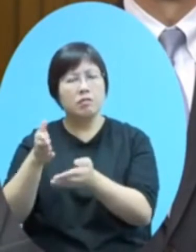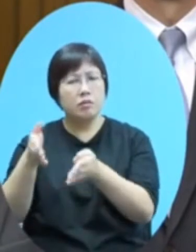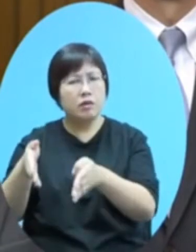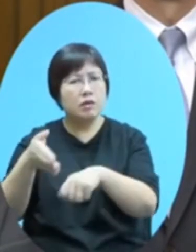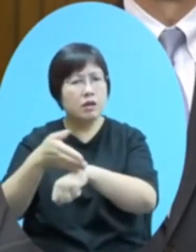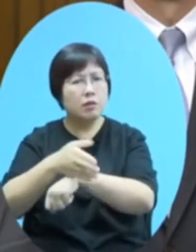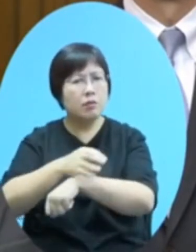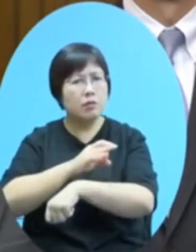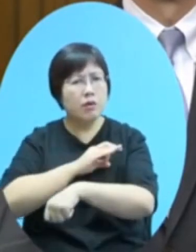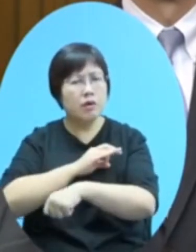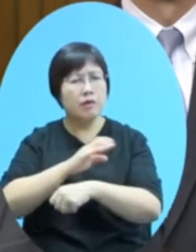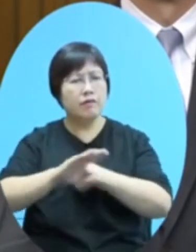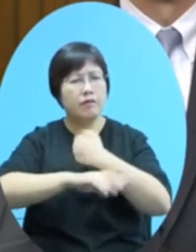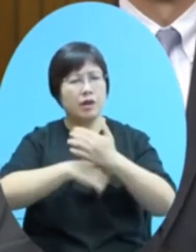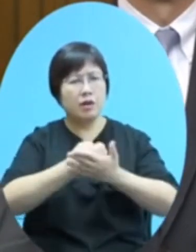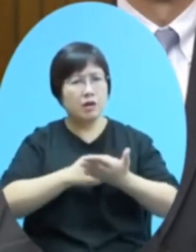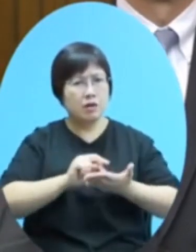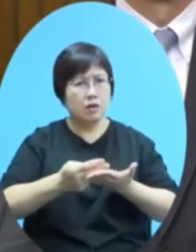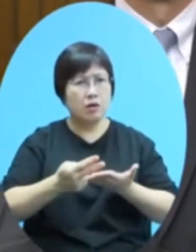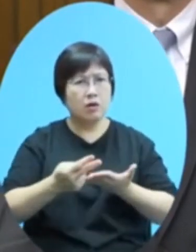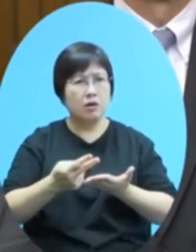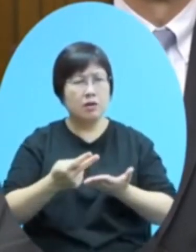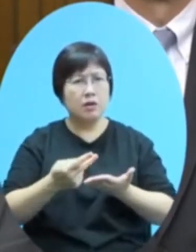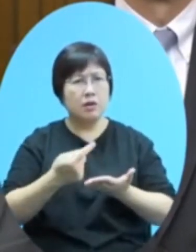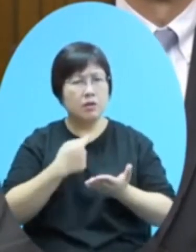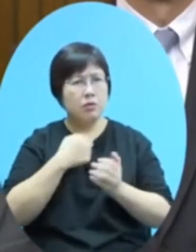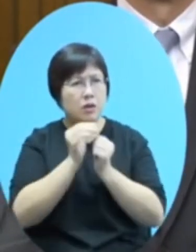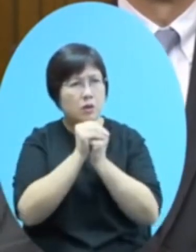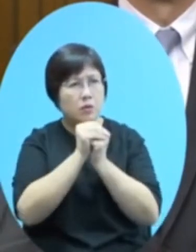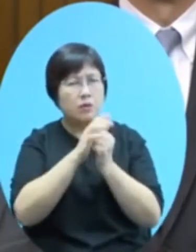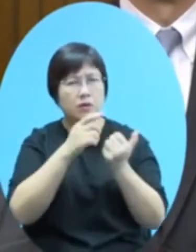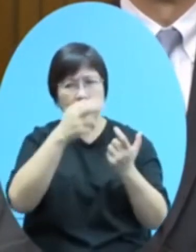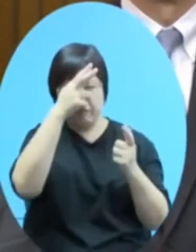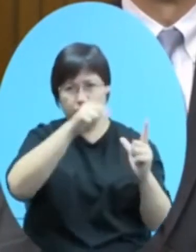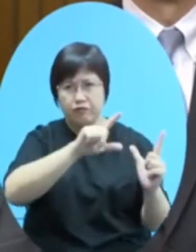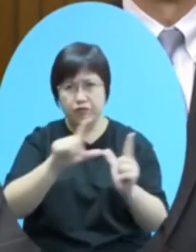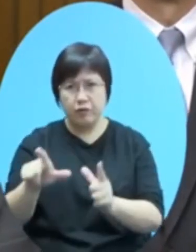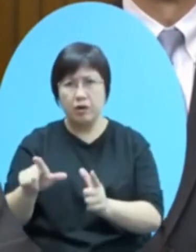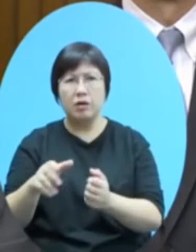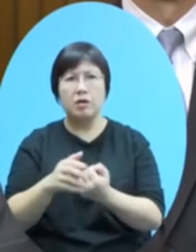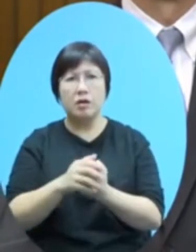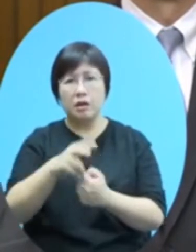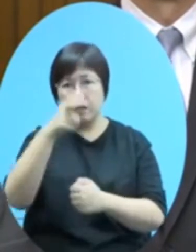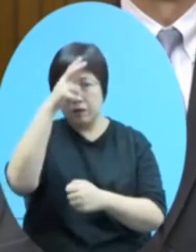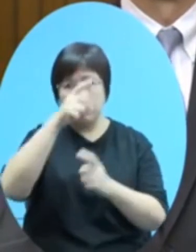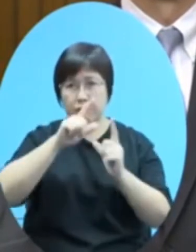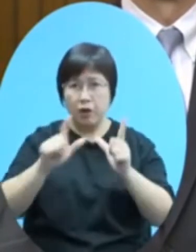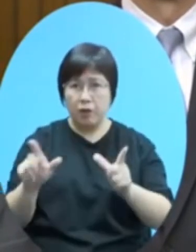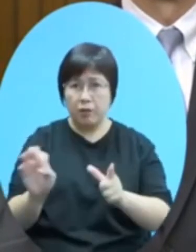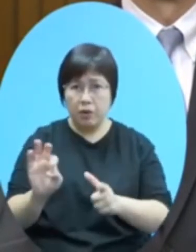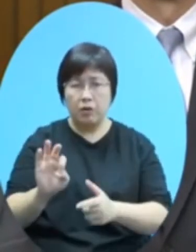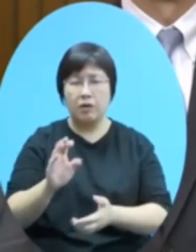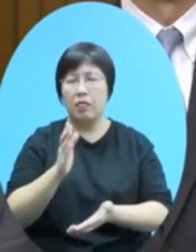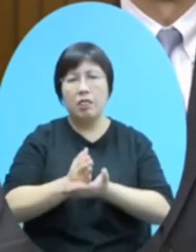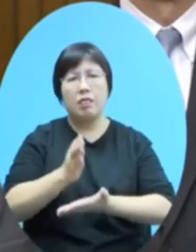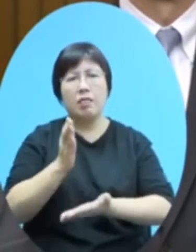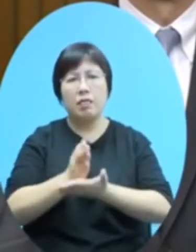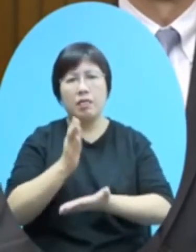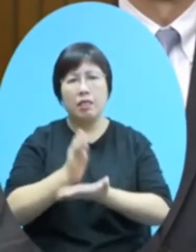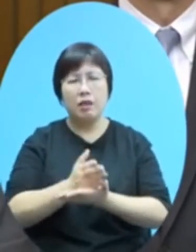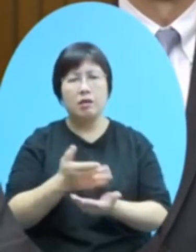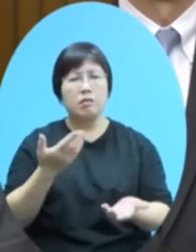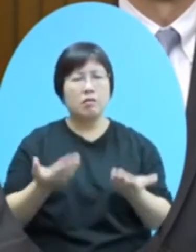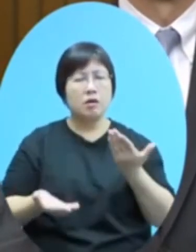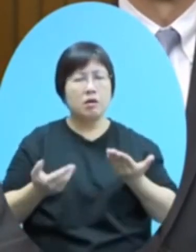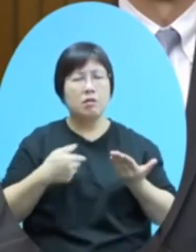就修例工作嘅訴求嘅回應，所以政府並不是冇回應，但或許我哋嘅